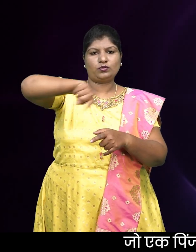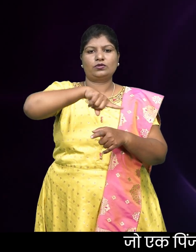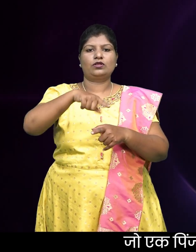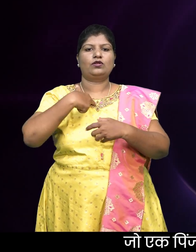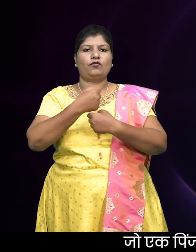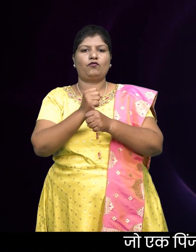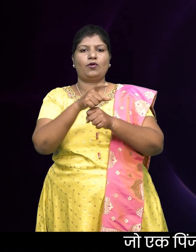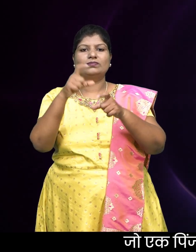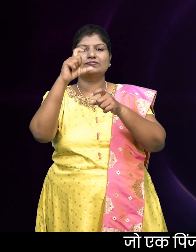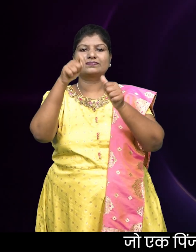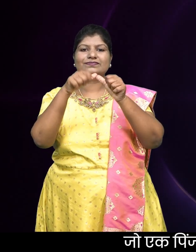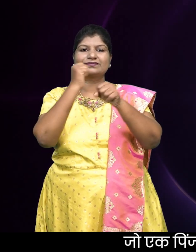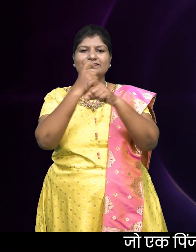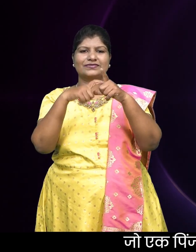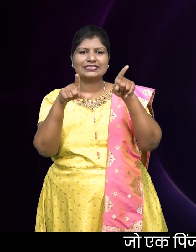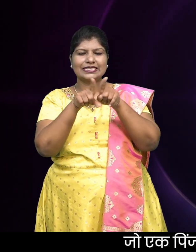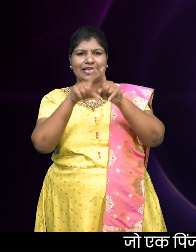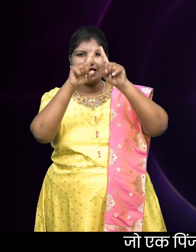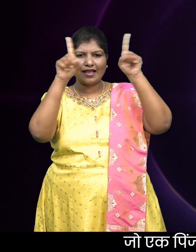ओर मुड़ी होती है।